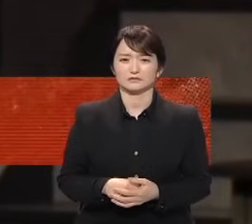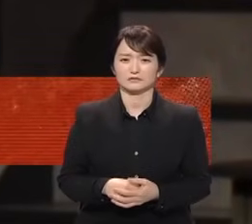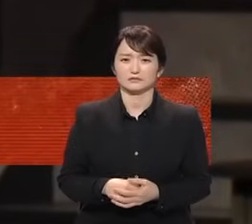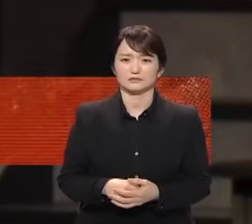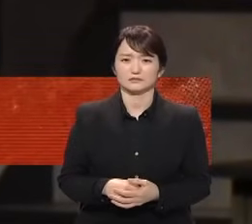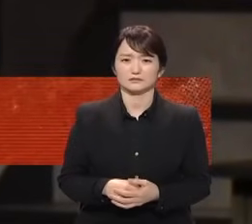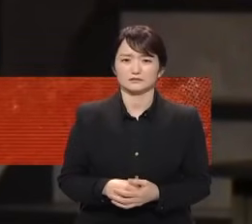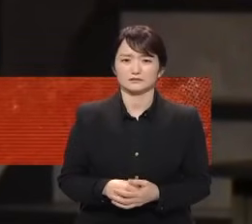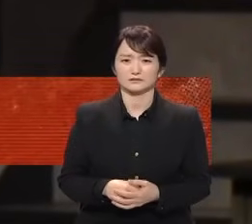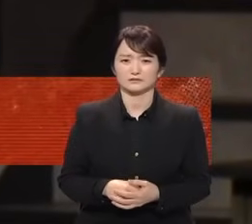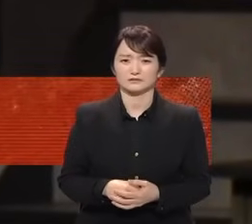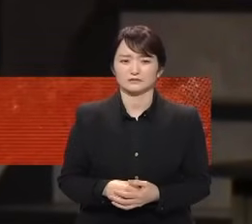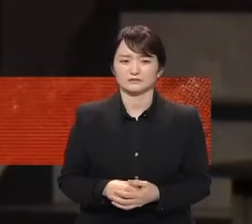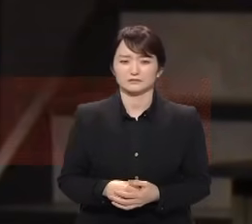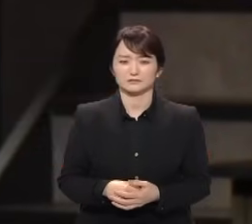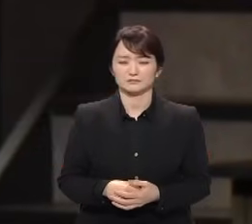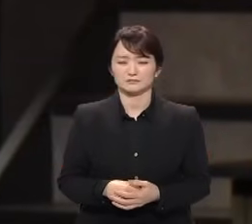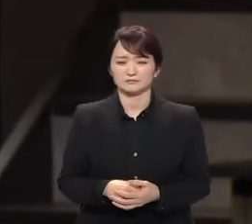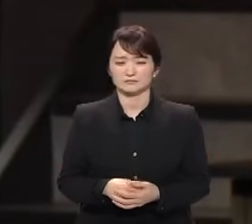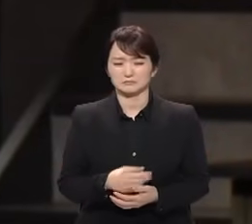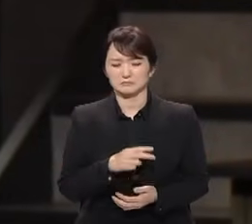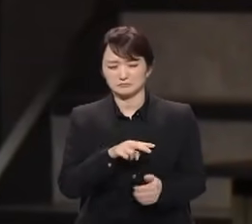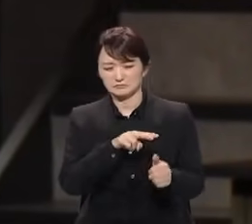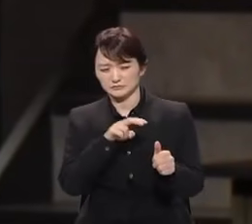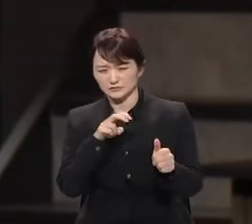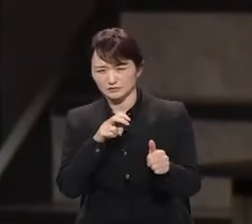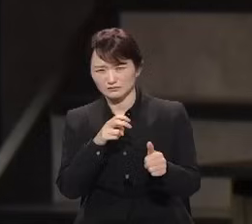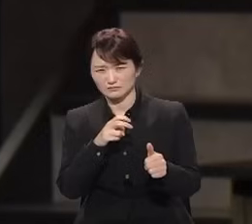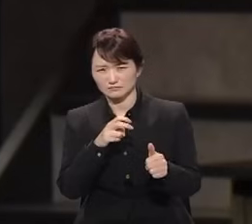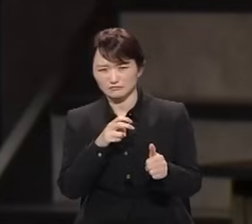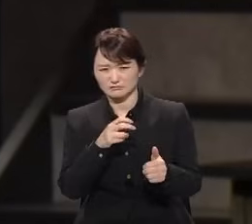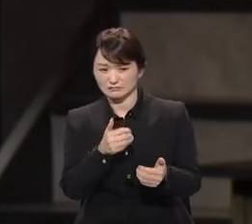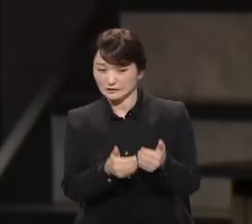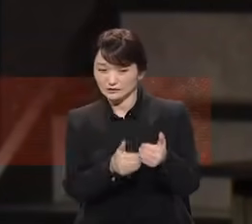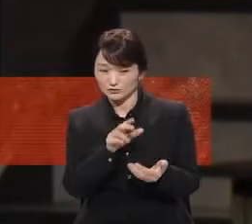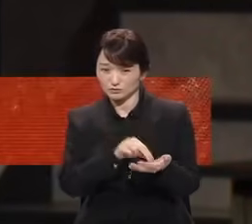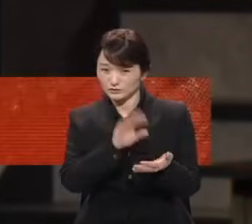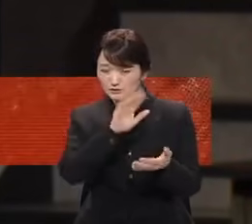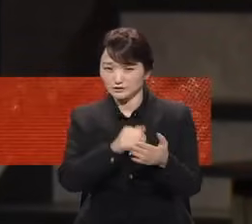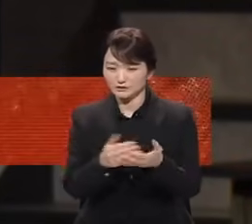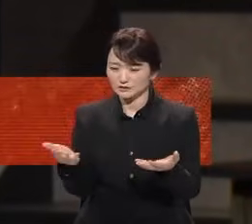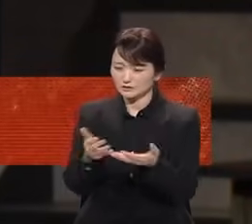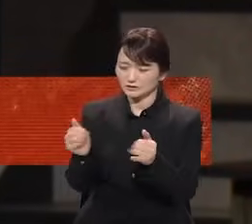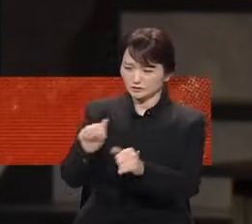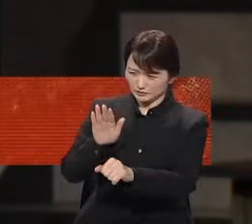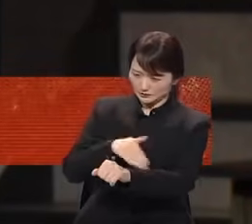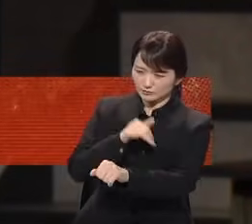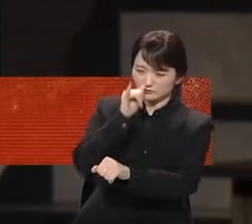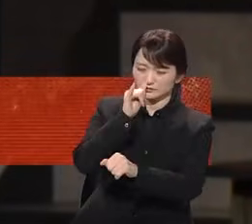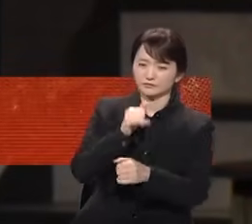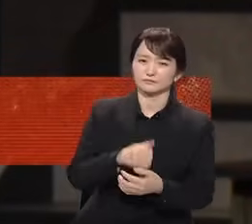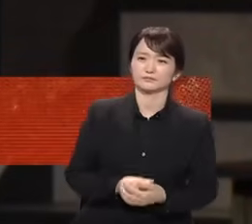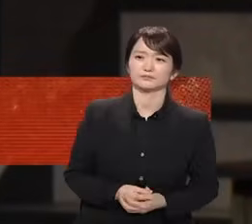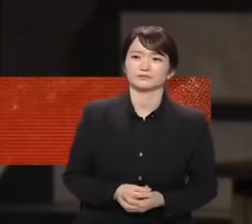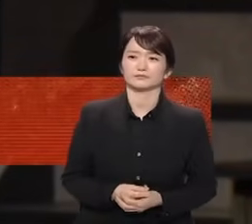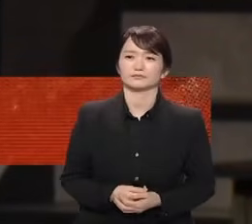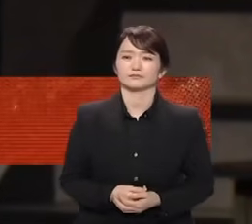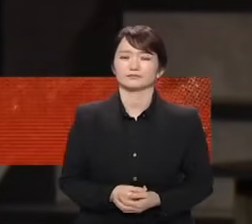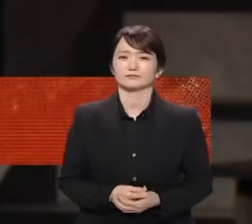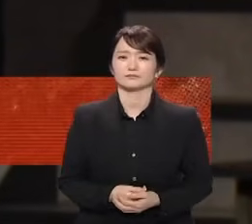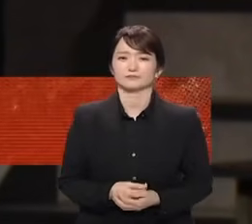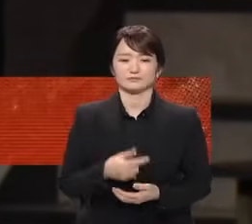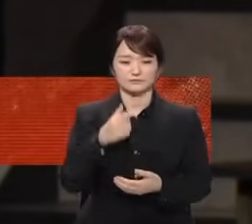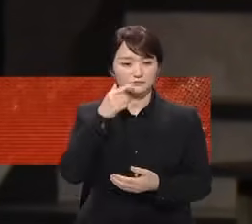실수라고 밝혔는데 이거 너무 비겁하잖아요. 직원한테 다 뒤집어 씌우고 마실 건가요? 수많은 한국인들이 일본에 가서 기분